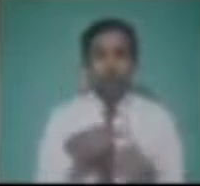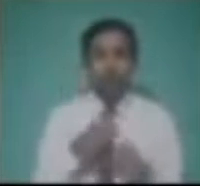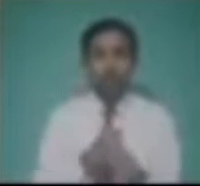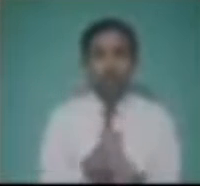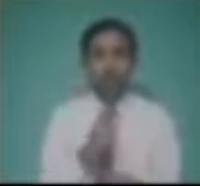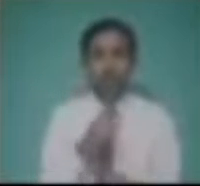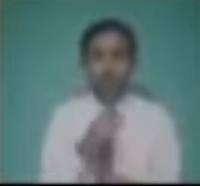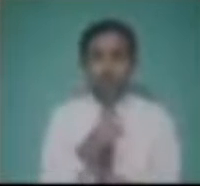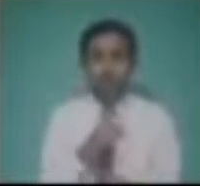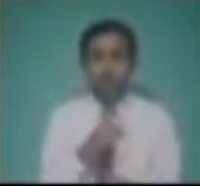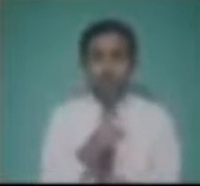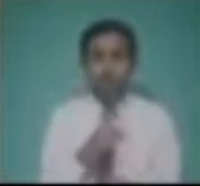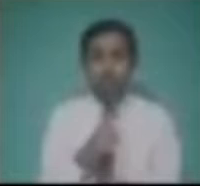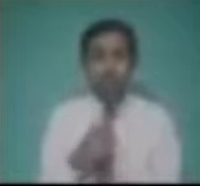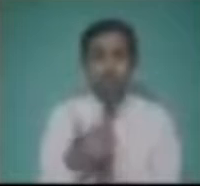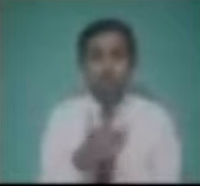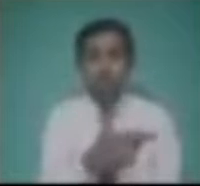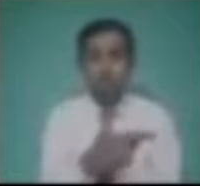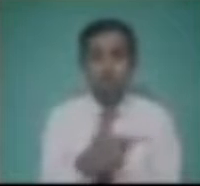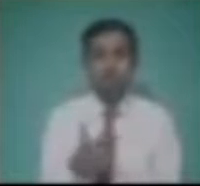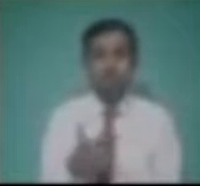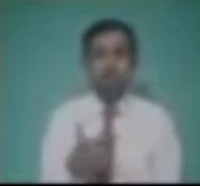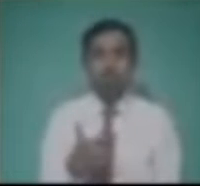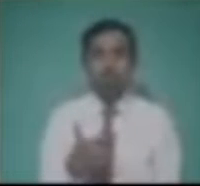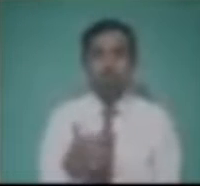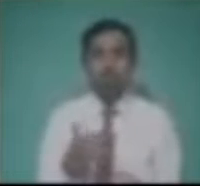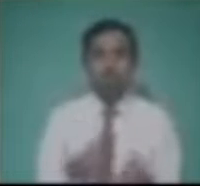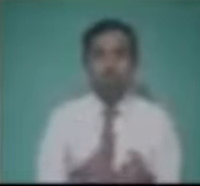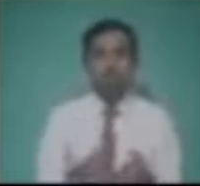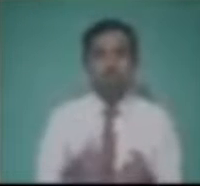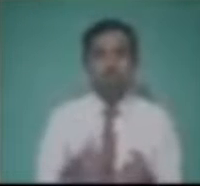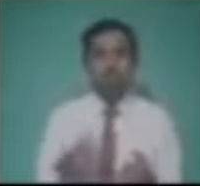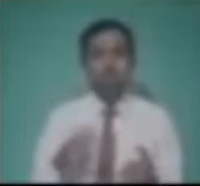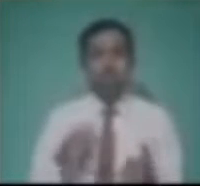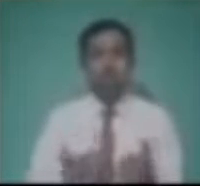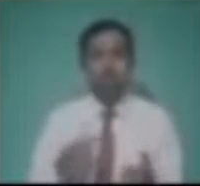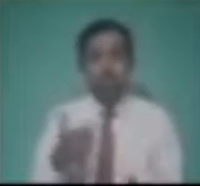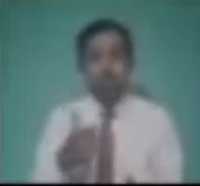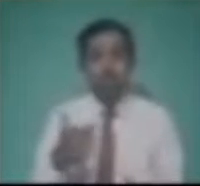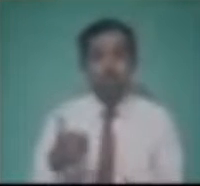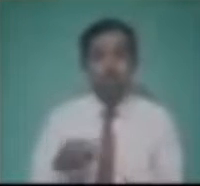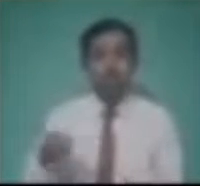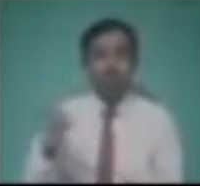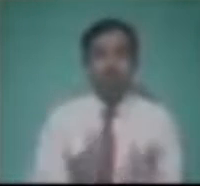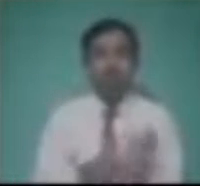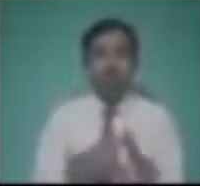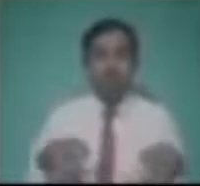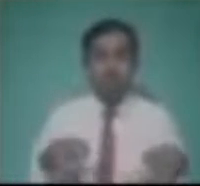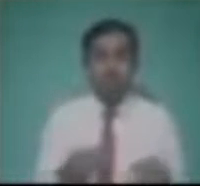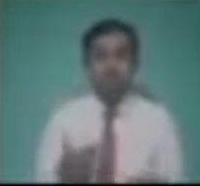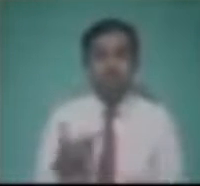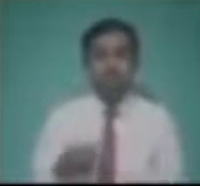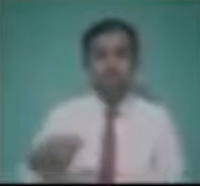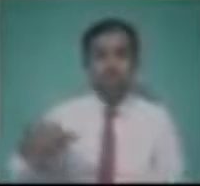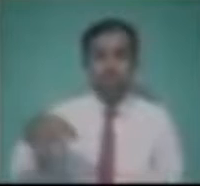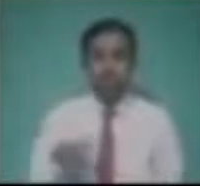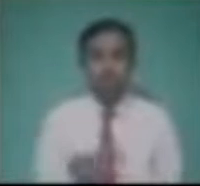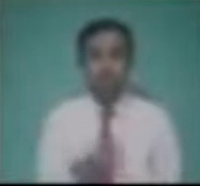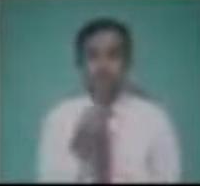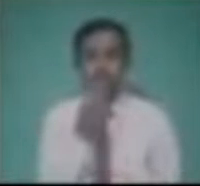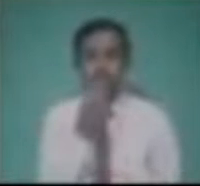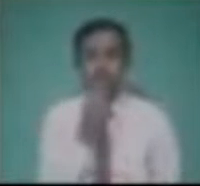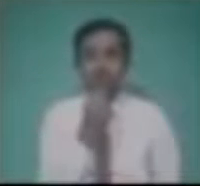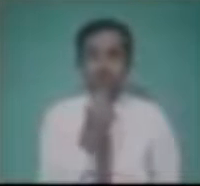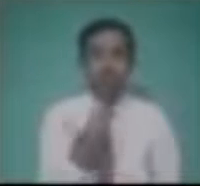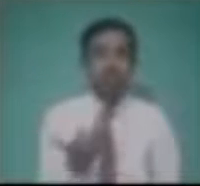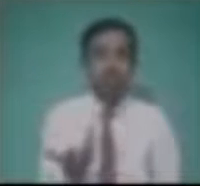එකක් දක්වා තෝරමාළු කිලෝ එකක් හරි සාලෙව ලින්න කිලෝ එකක් හරි ගන්න ගියත් එළවලු ටිකක් ගන්න ගියත් ජනතාවට කන්න බොන්න